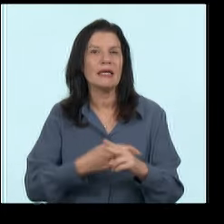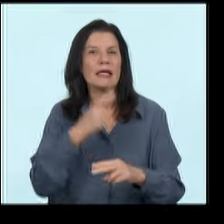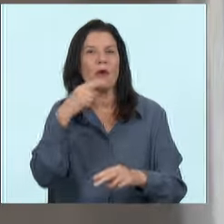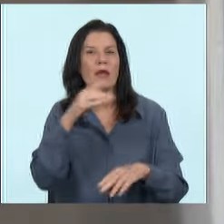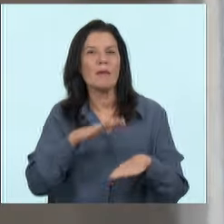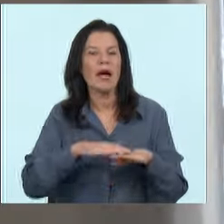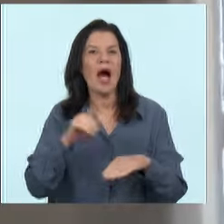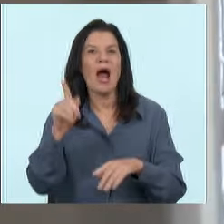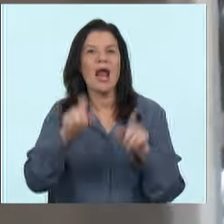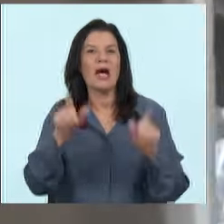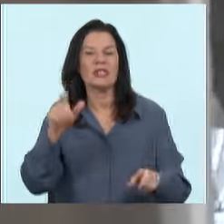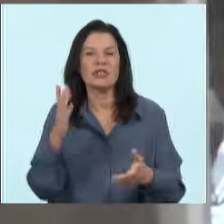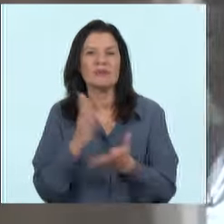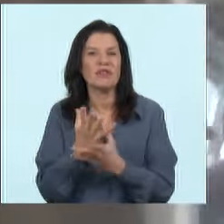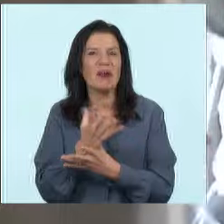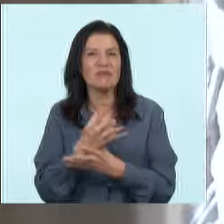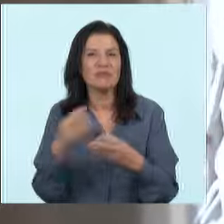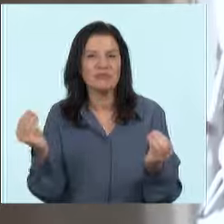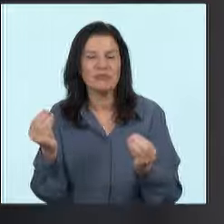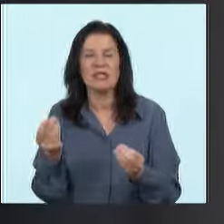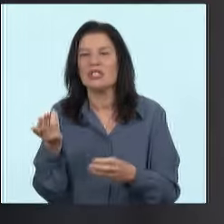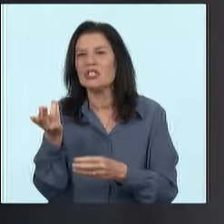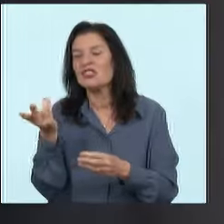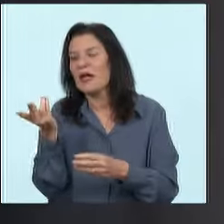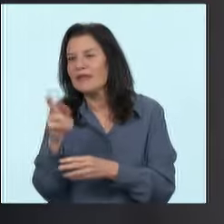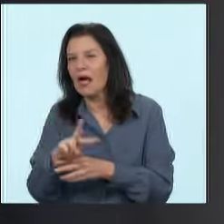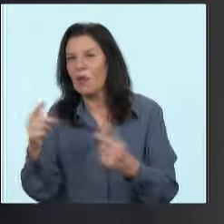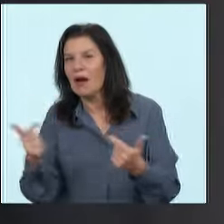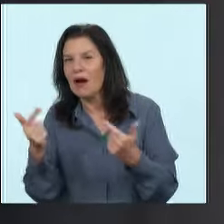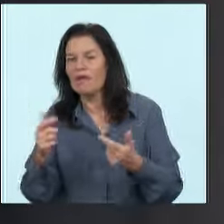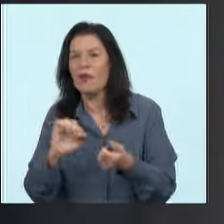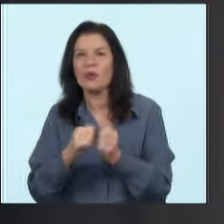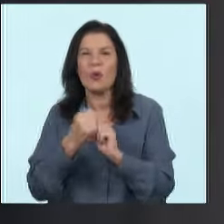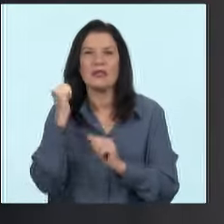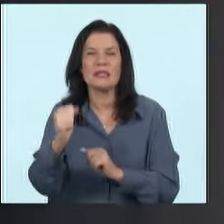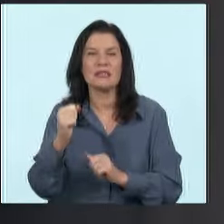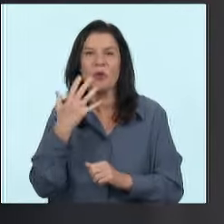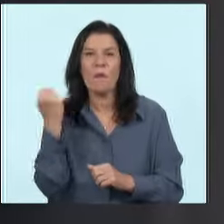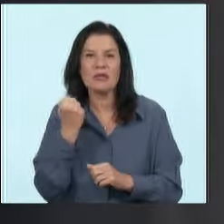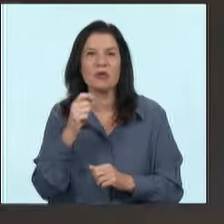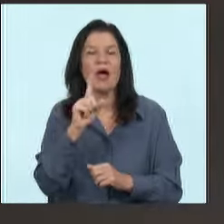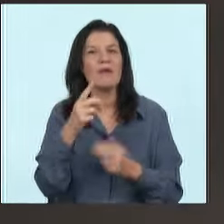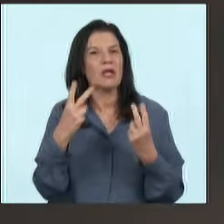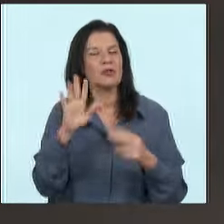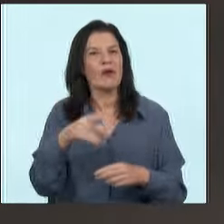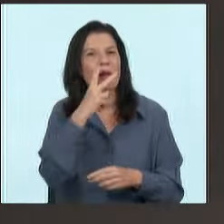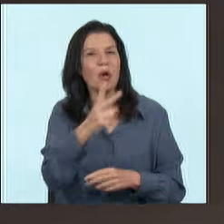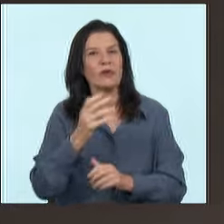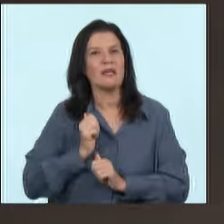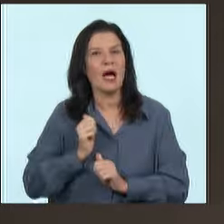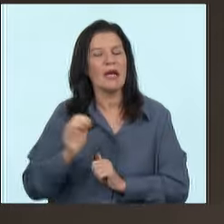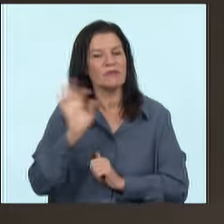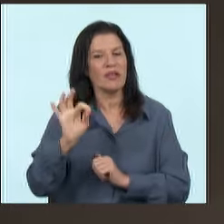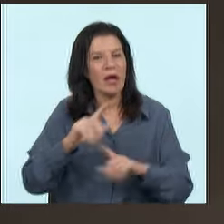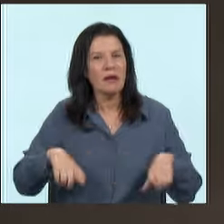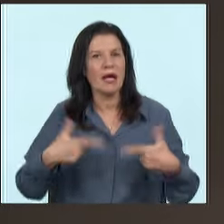שנרצחו באכזריות או נהרגו בקרבות, אבל חובתנו להישיר מבט גם לאלה שכאן, ללוחמים בלבנון, בעזה, ביהודה ושומרון, לאלו